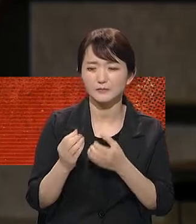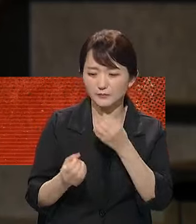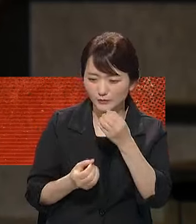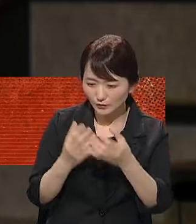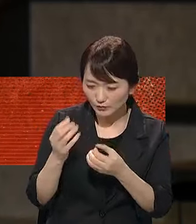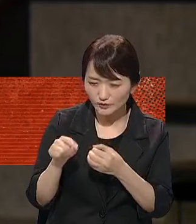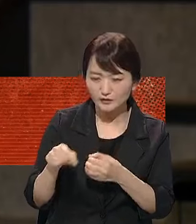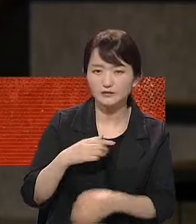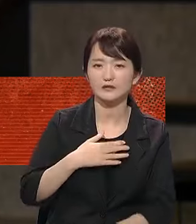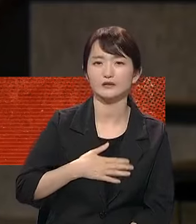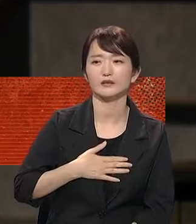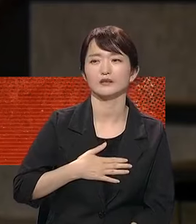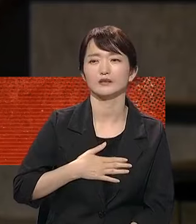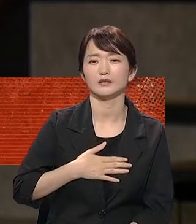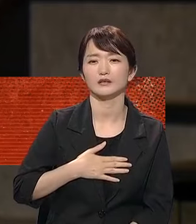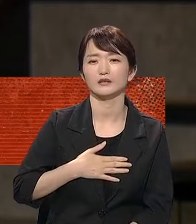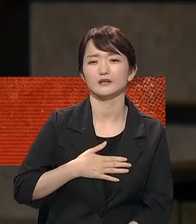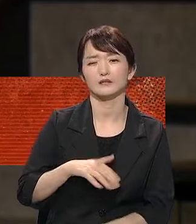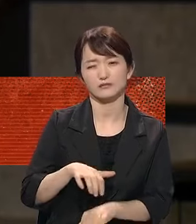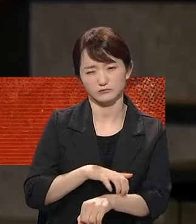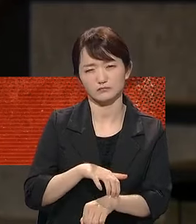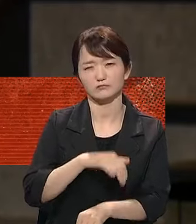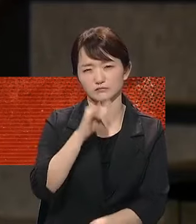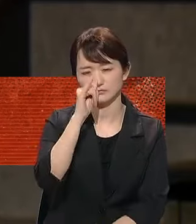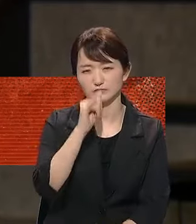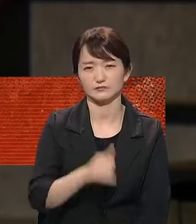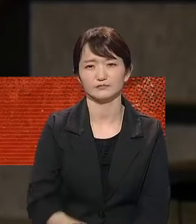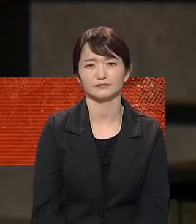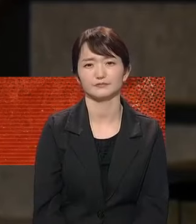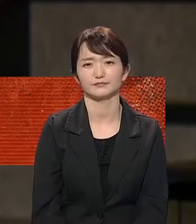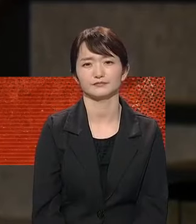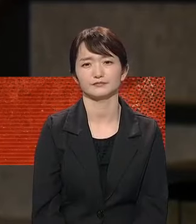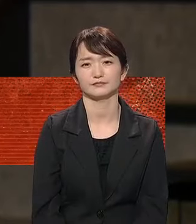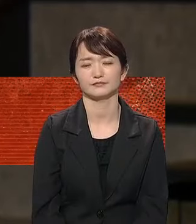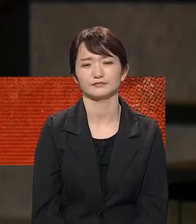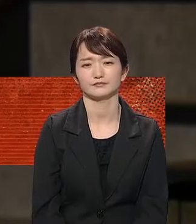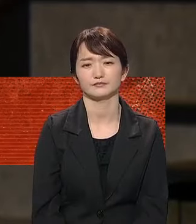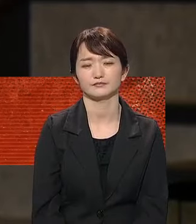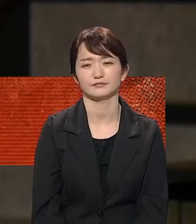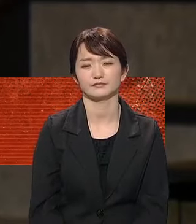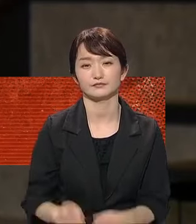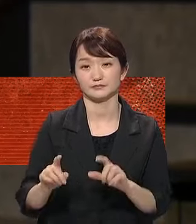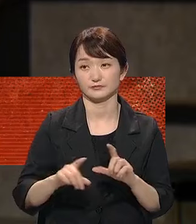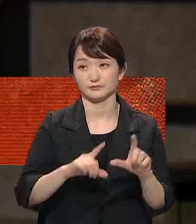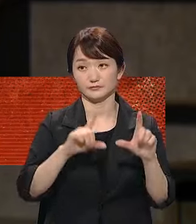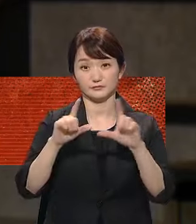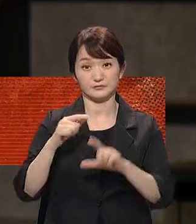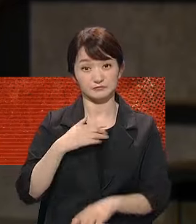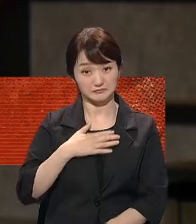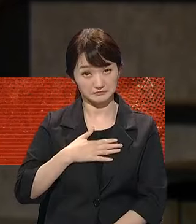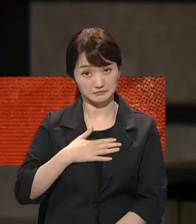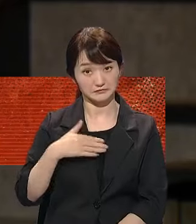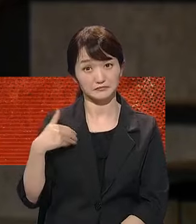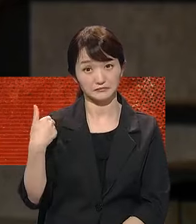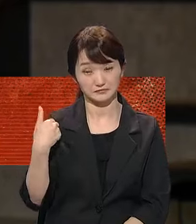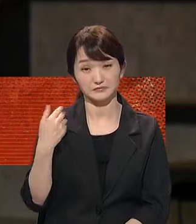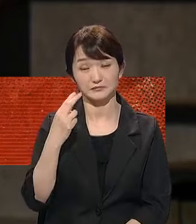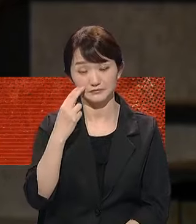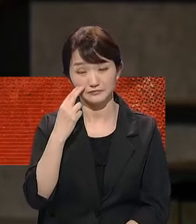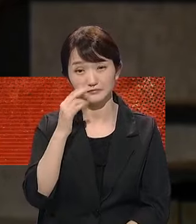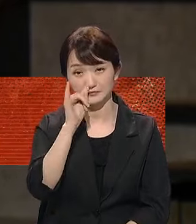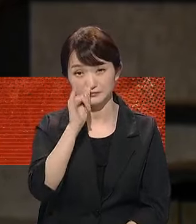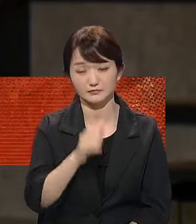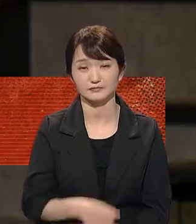알게 됨으로써 더 불편해질 그럴 가능성도 있습니다 그래서에 살다 보면 알면서도 모른 척할 때도 있어야